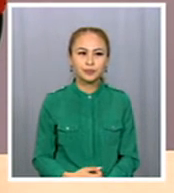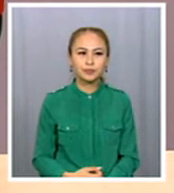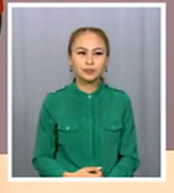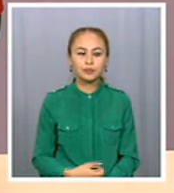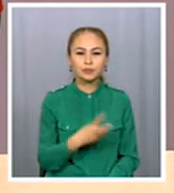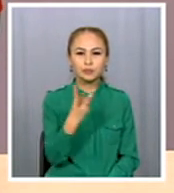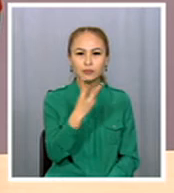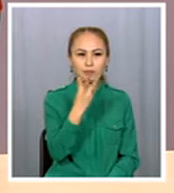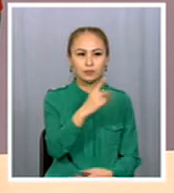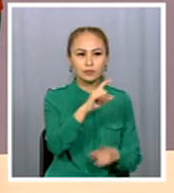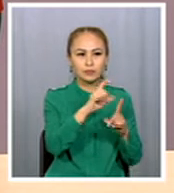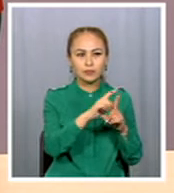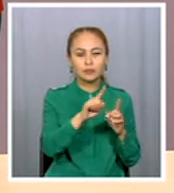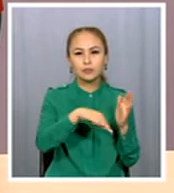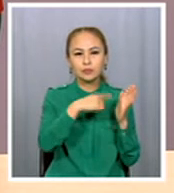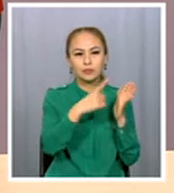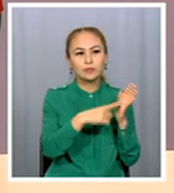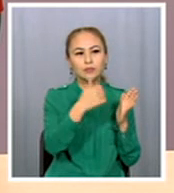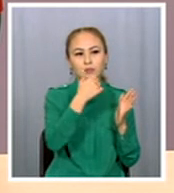Үшінші сөзіне сұрақ қой.